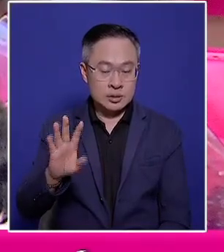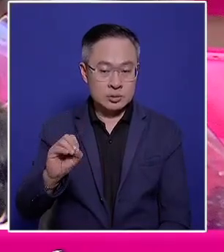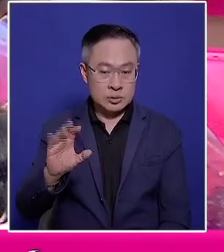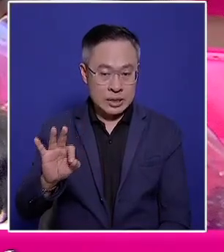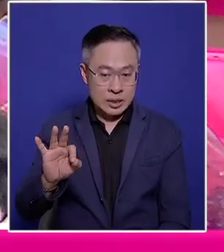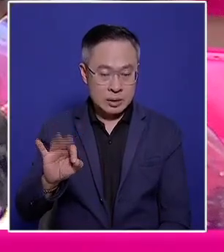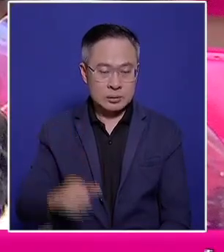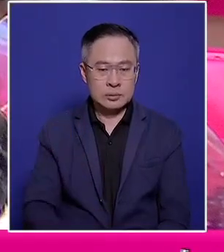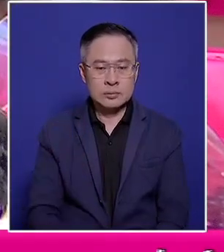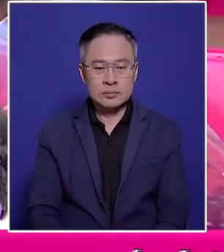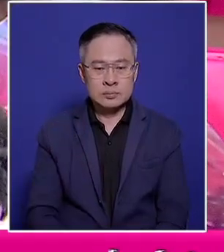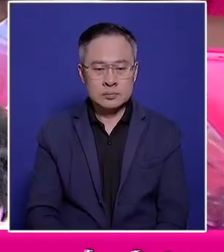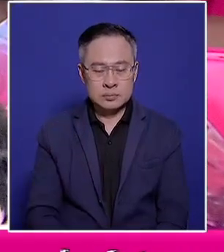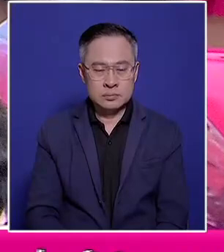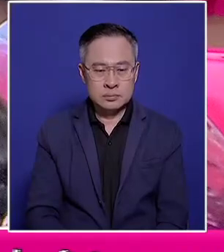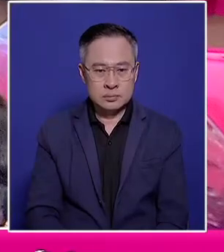2705409